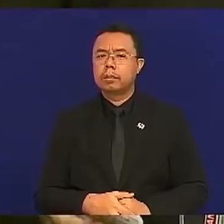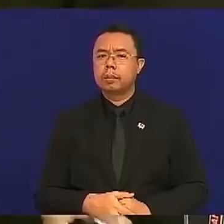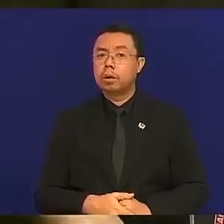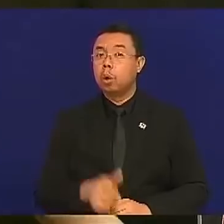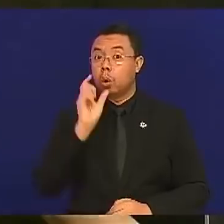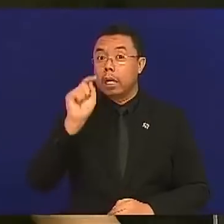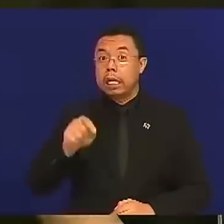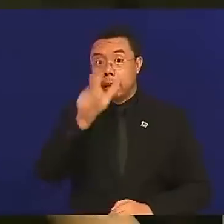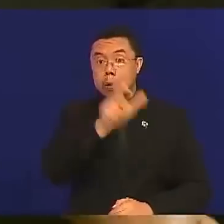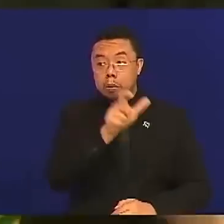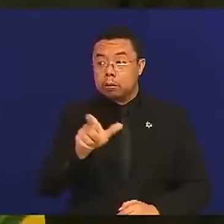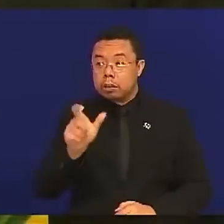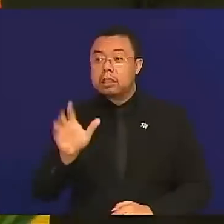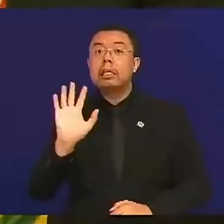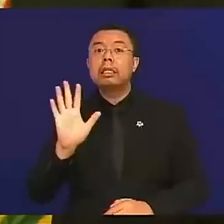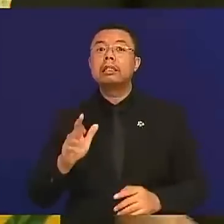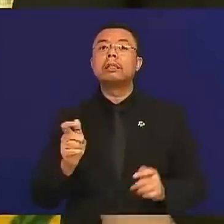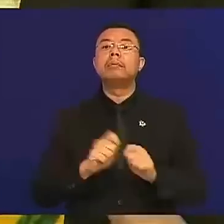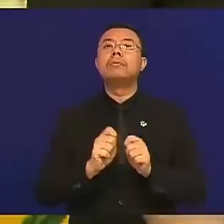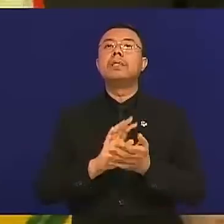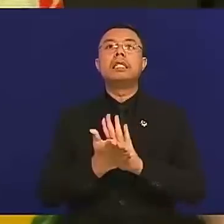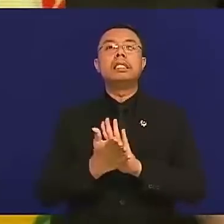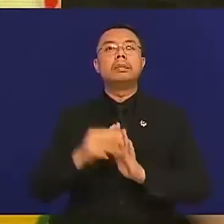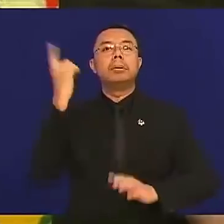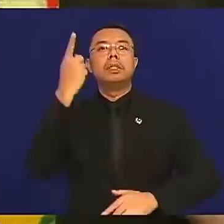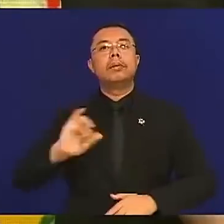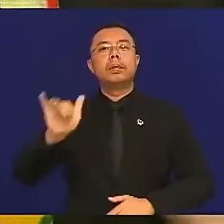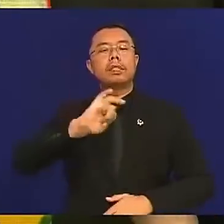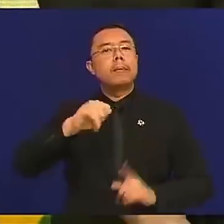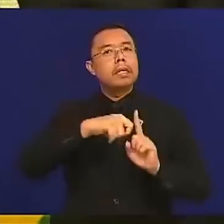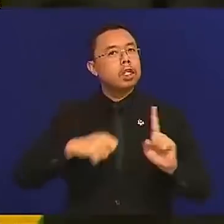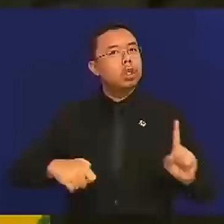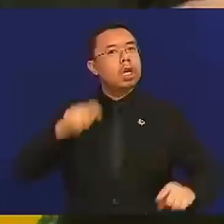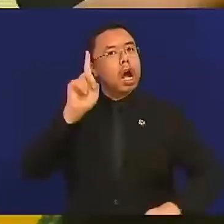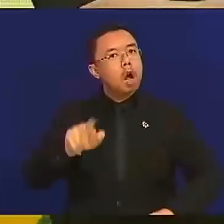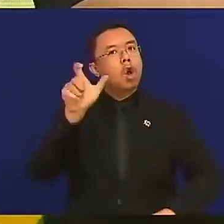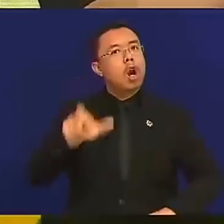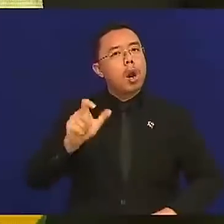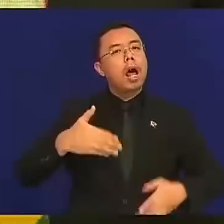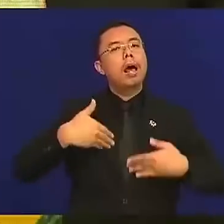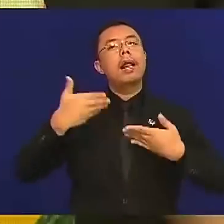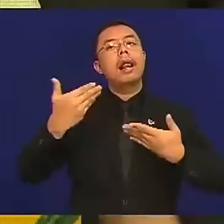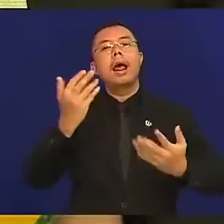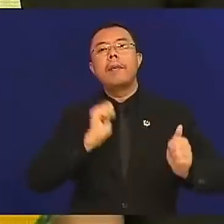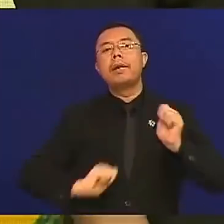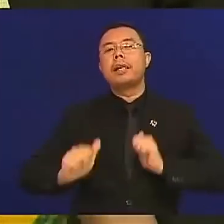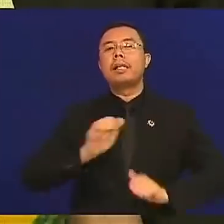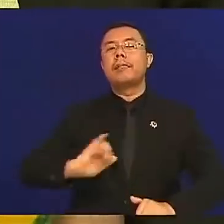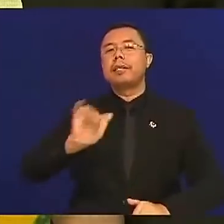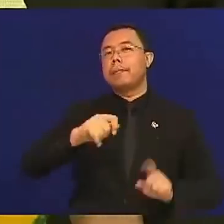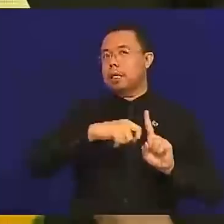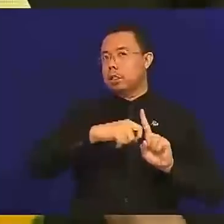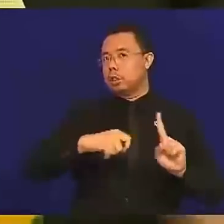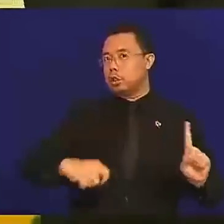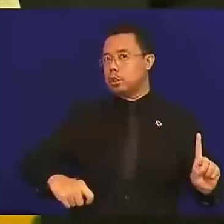Oleh sebab itu manusia yang akan memerintah bersama dengan Kristus harus orang-orang yang rela menderita bersama dengan